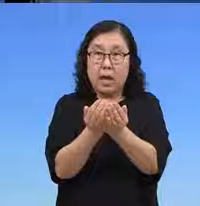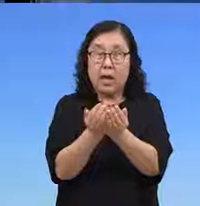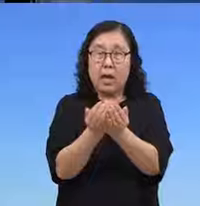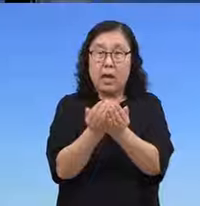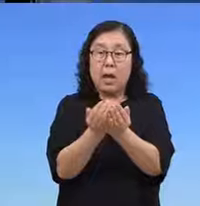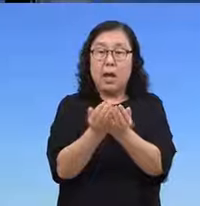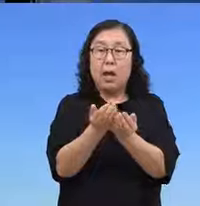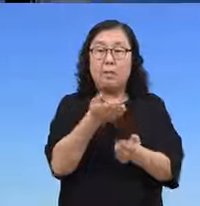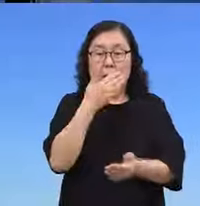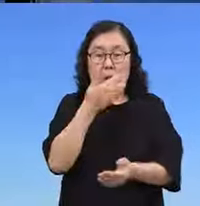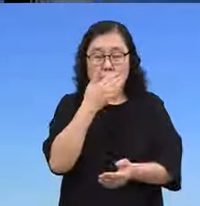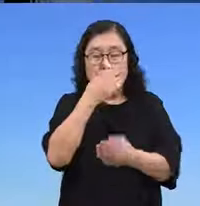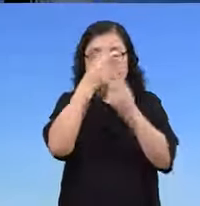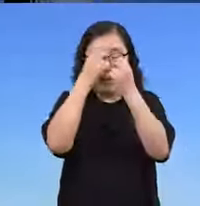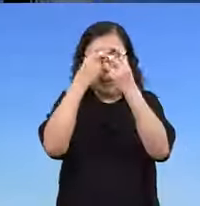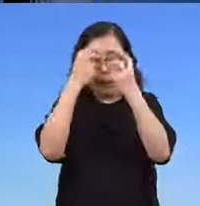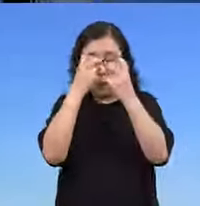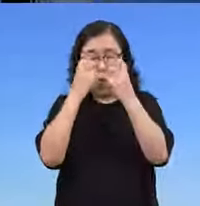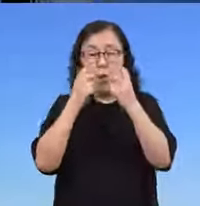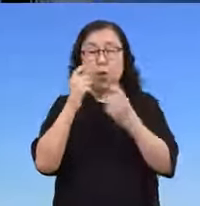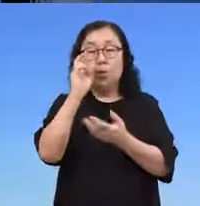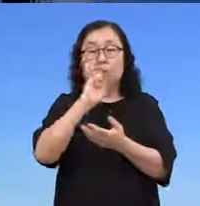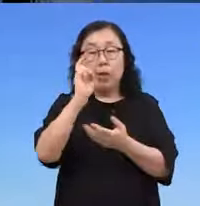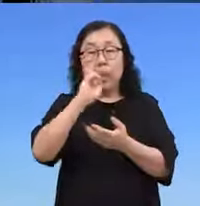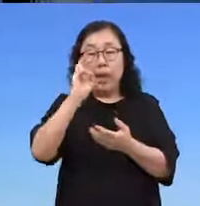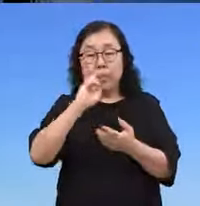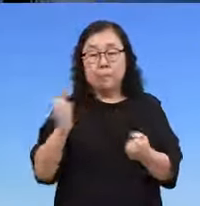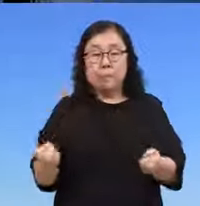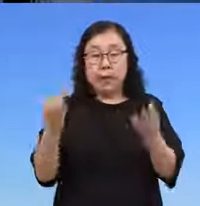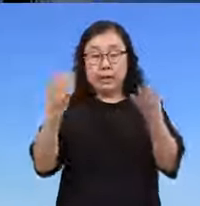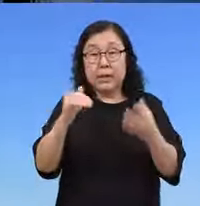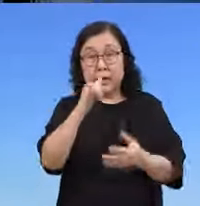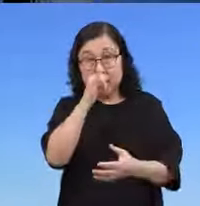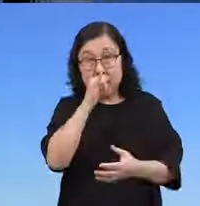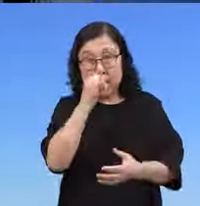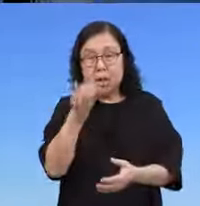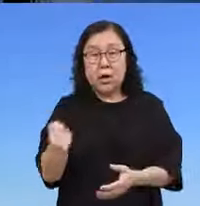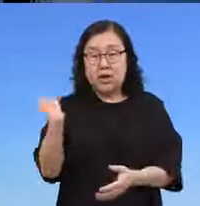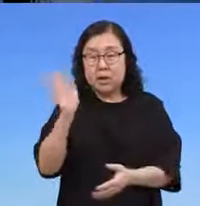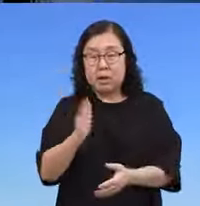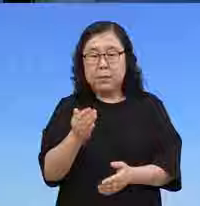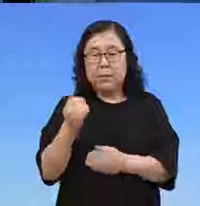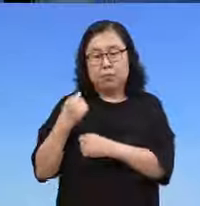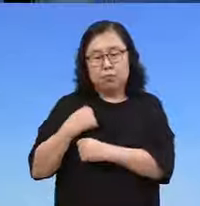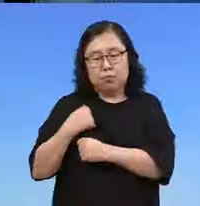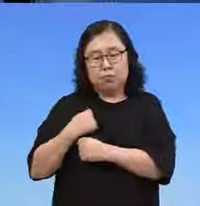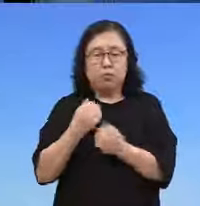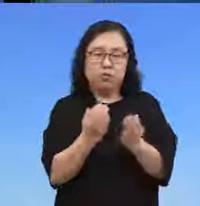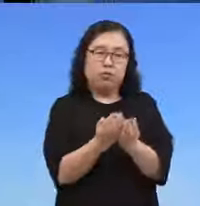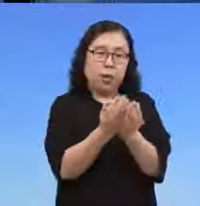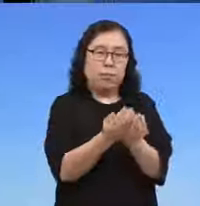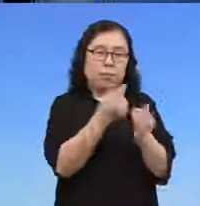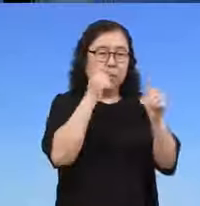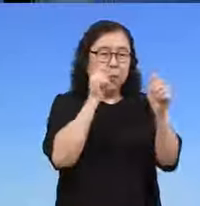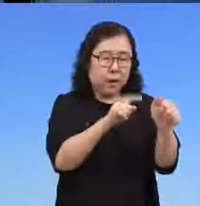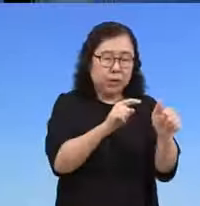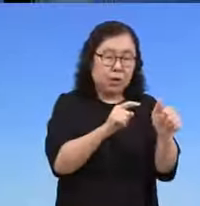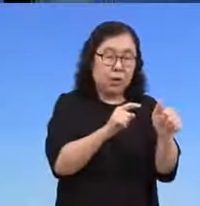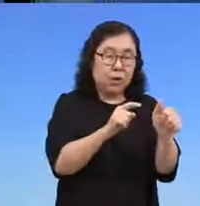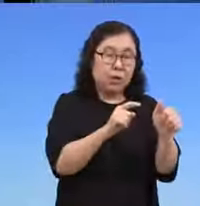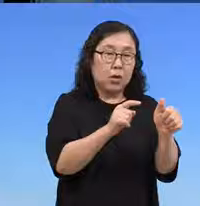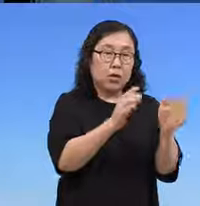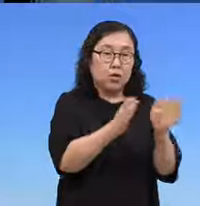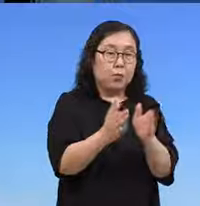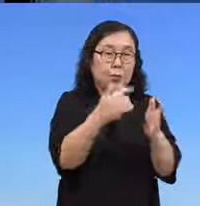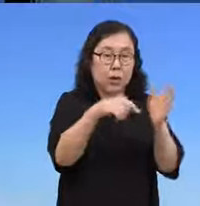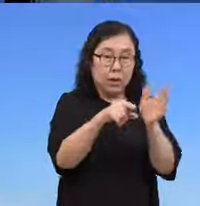쉬고 노래하는 파티가 있습니다. 그러나 군함의 파티는 명령 수행을 위한 충전이지만 유람선은